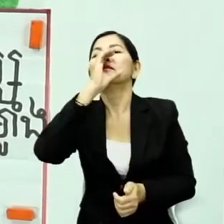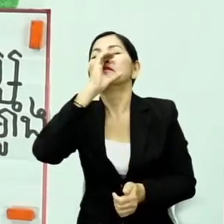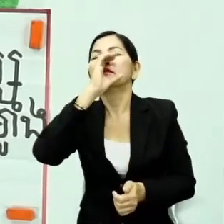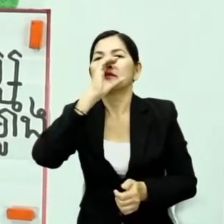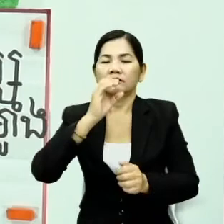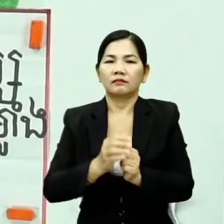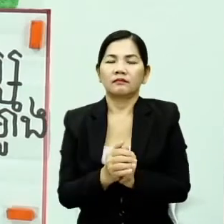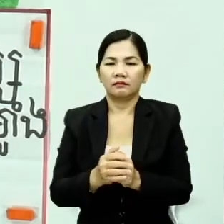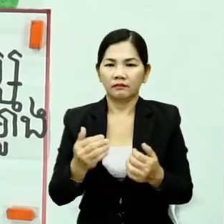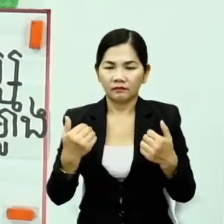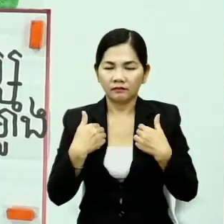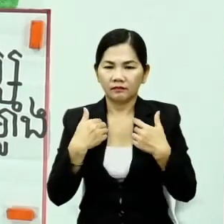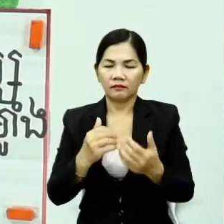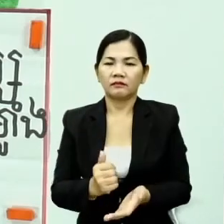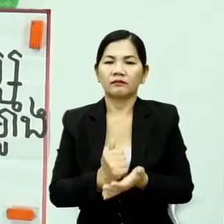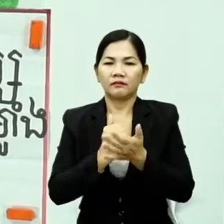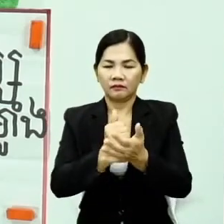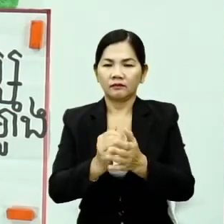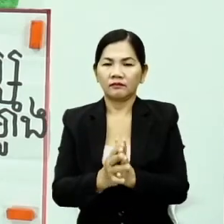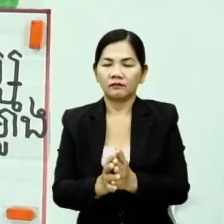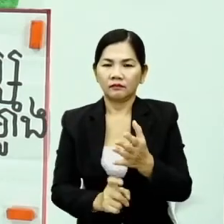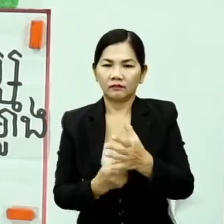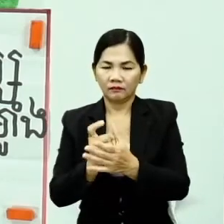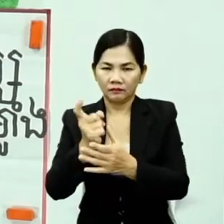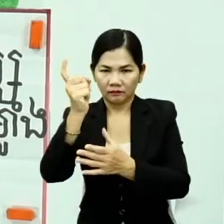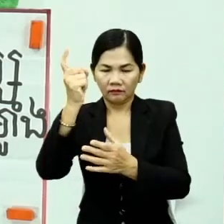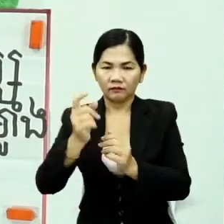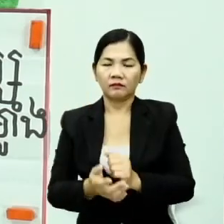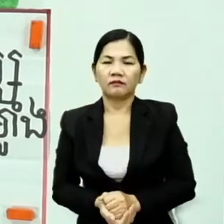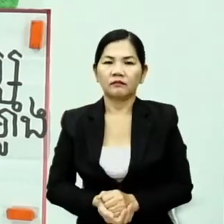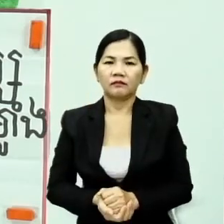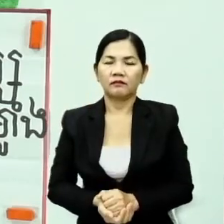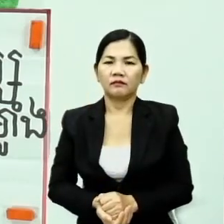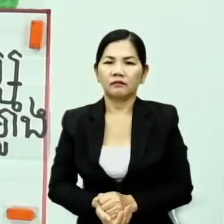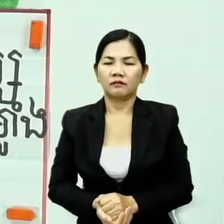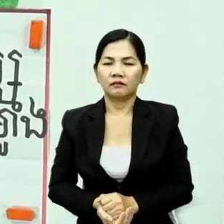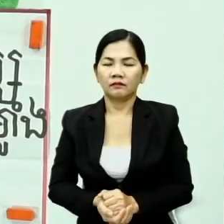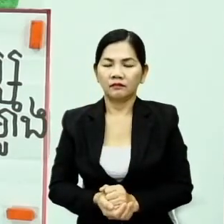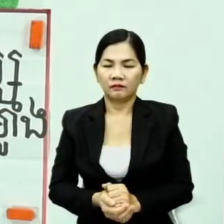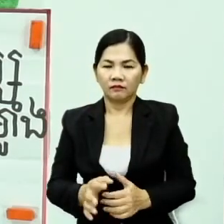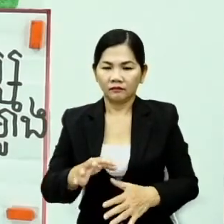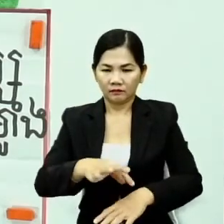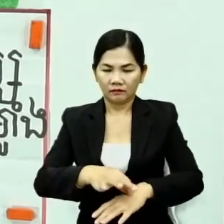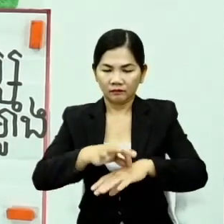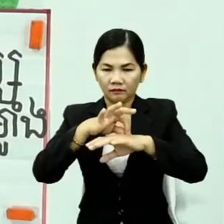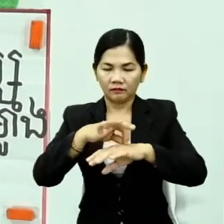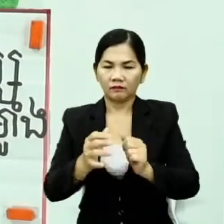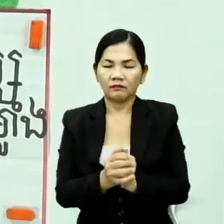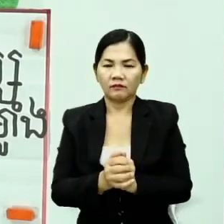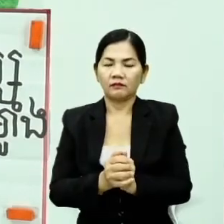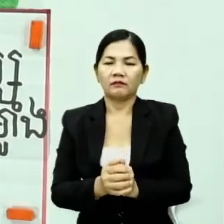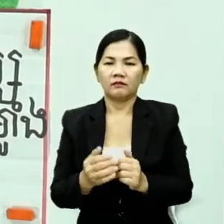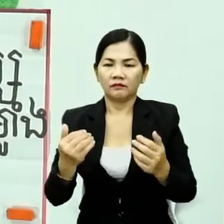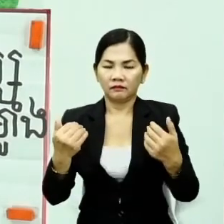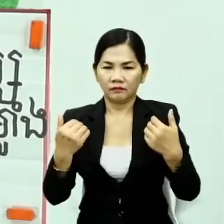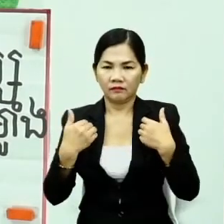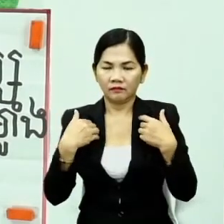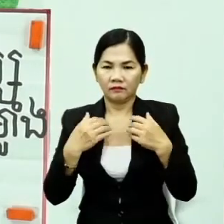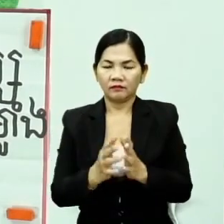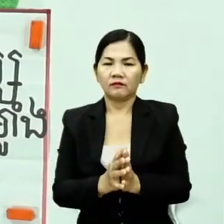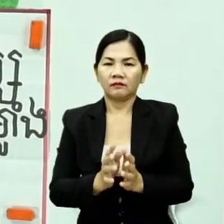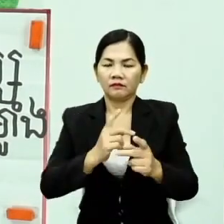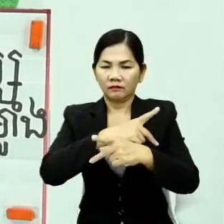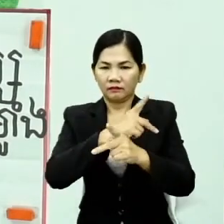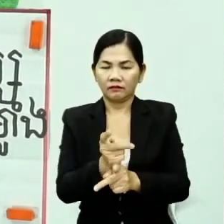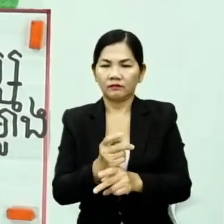là con nách làm bấy chùm núi đo cát lụt lo cho ấm rồi bà dường cha sắp máy cha đo sắp máy cứ sắp máy cứ sầm